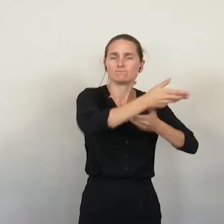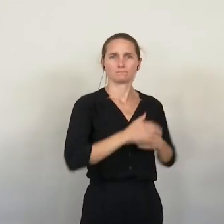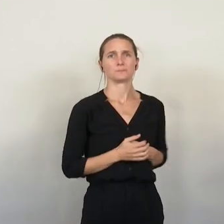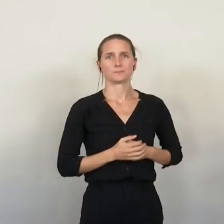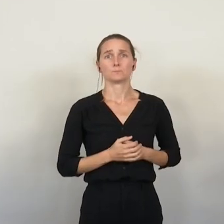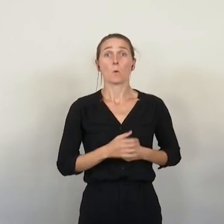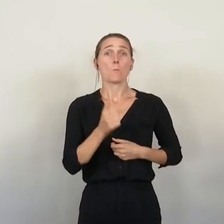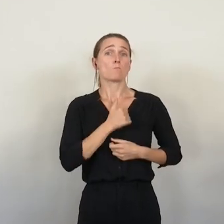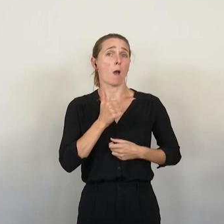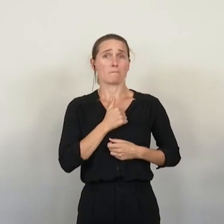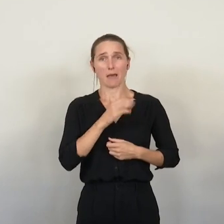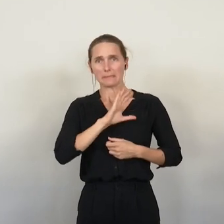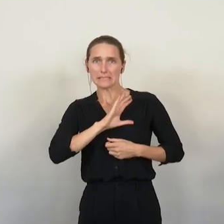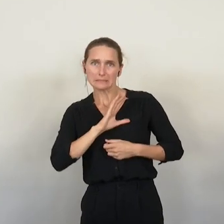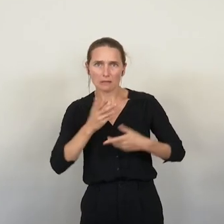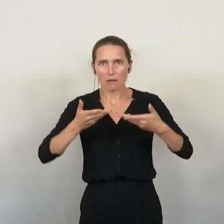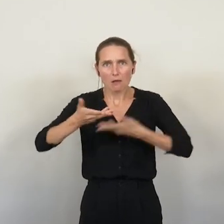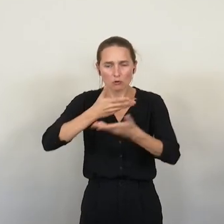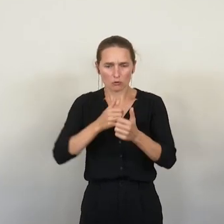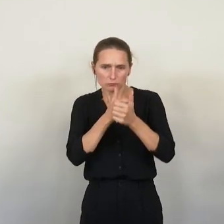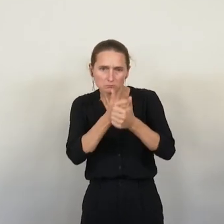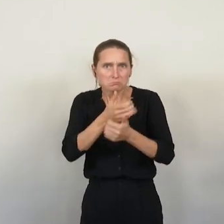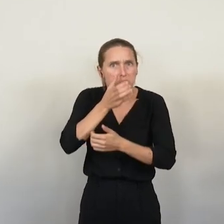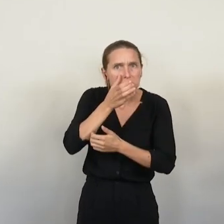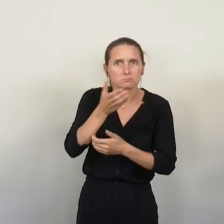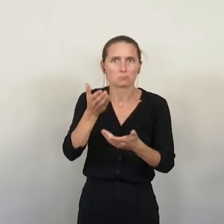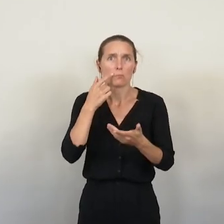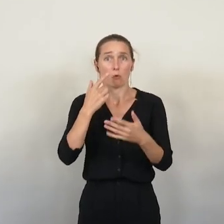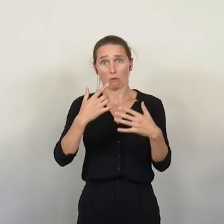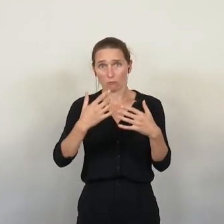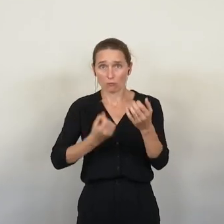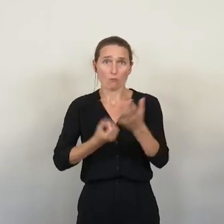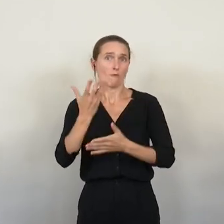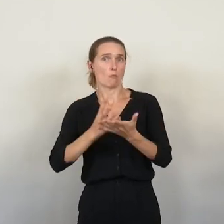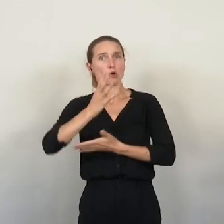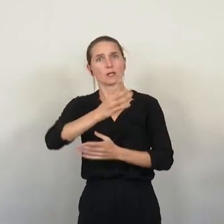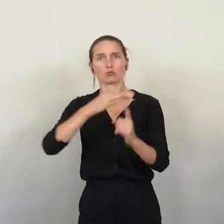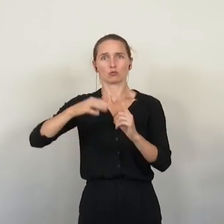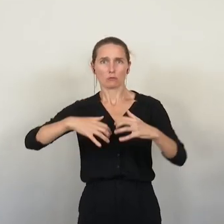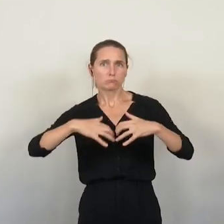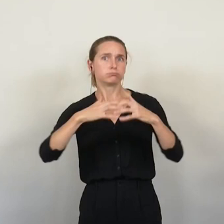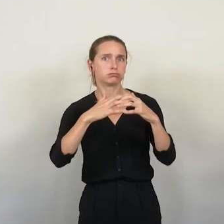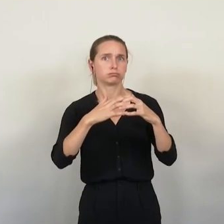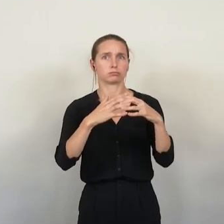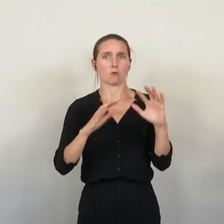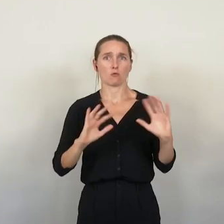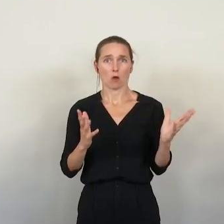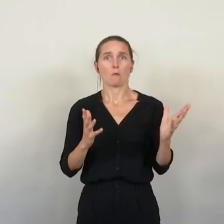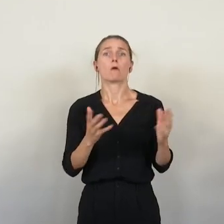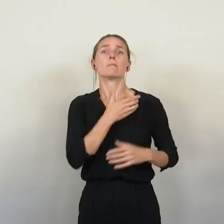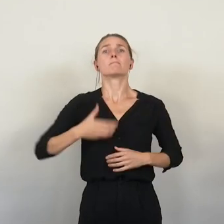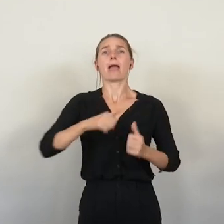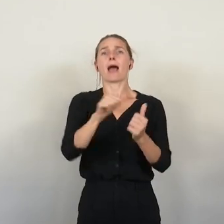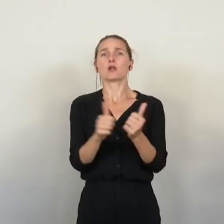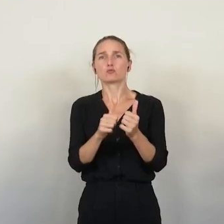part autant que possible les discussions qui ont prévalu à l'élaboration de ces nouveaux projets sociaux au côté des maires adjoints de secteur